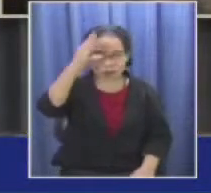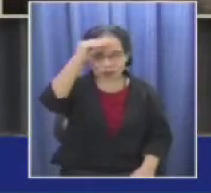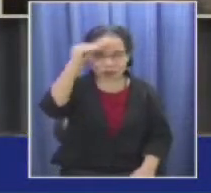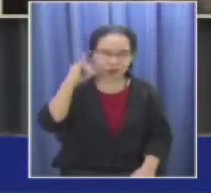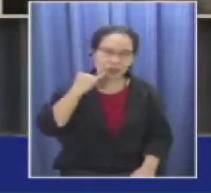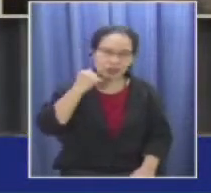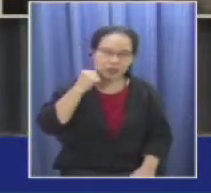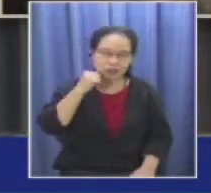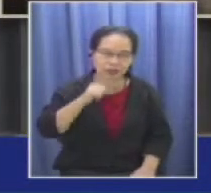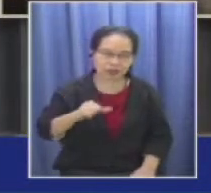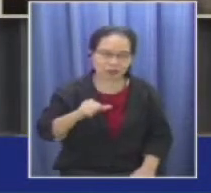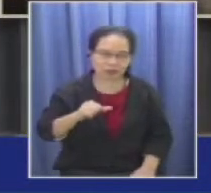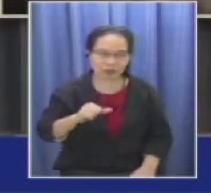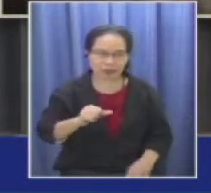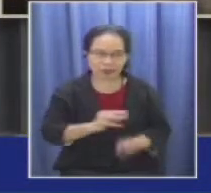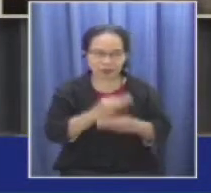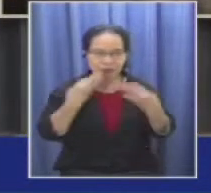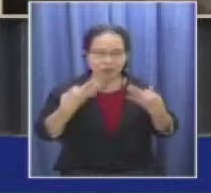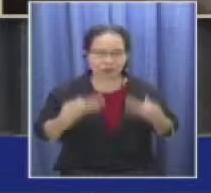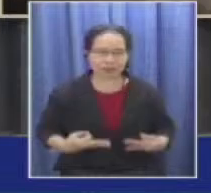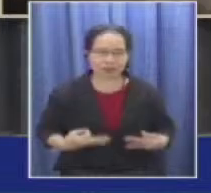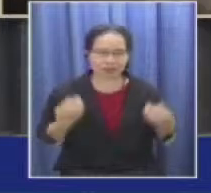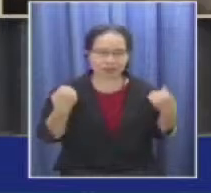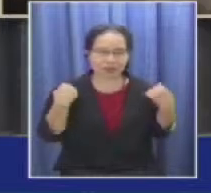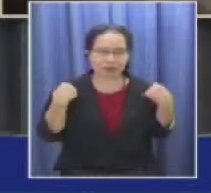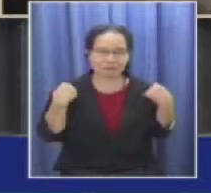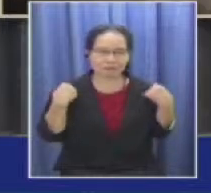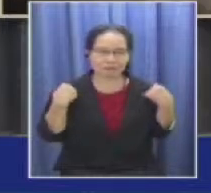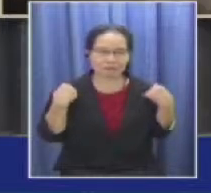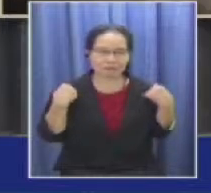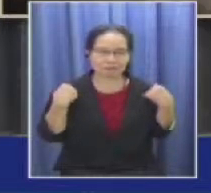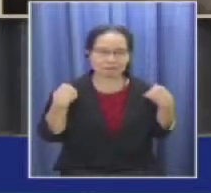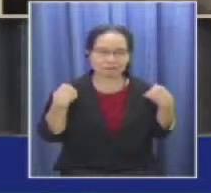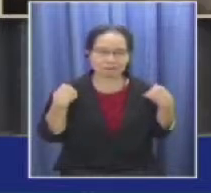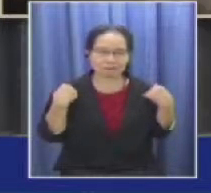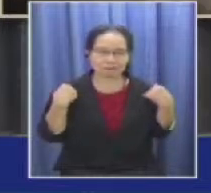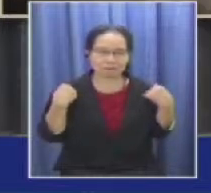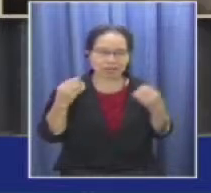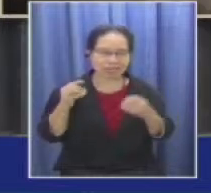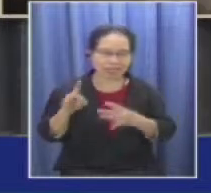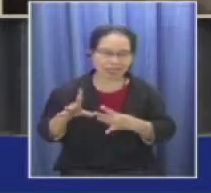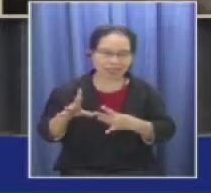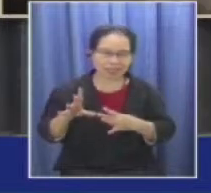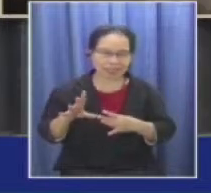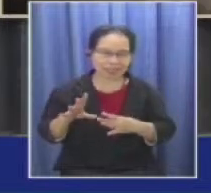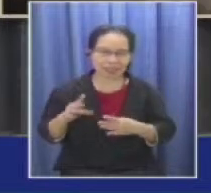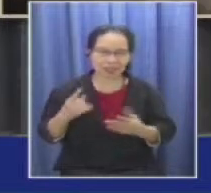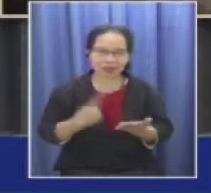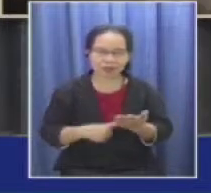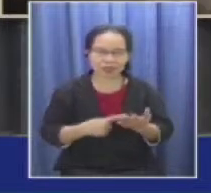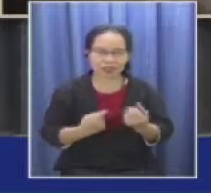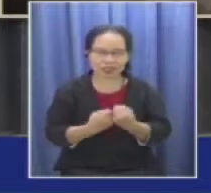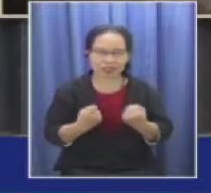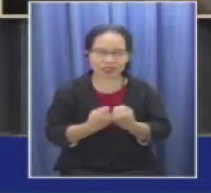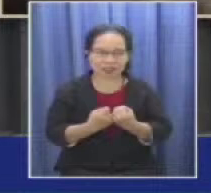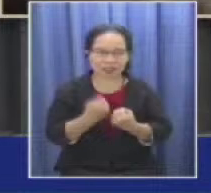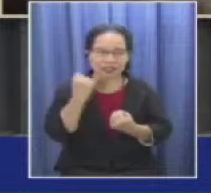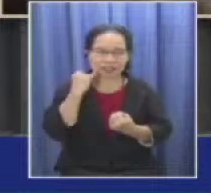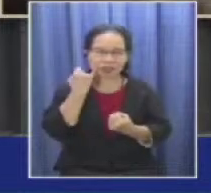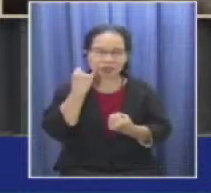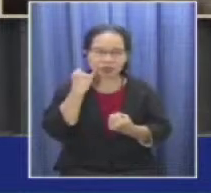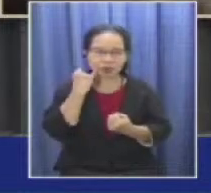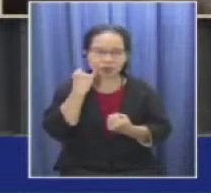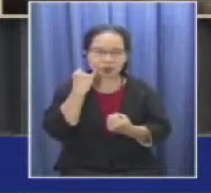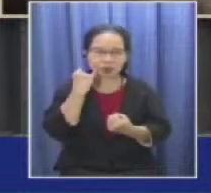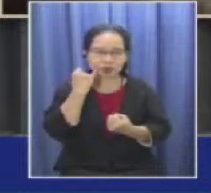ne ho atwe ne ho ne nkunu koto ba akra no aye jealous ono ye woni pa bi ni mo on ma ho ya pa ahoye a omo